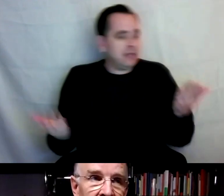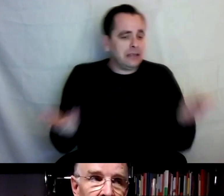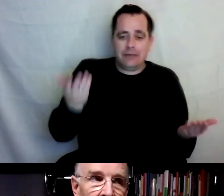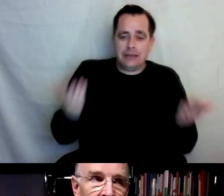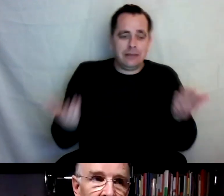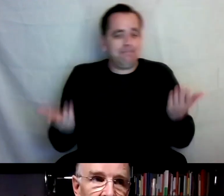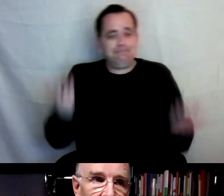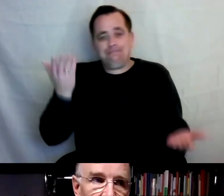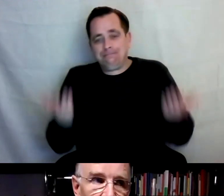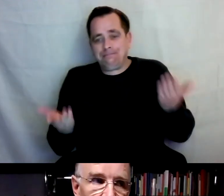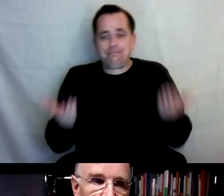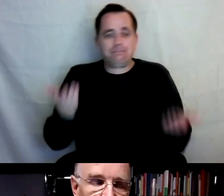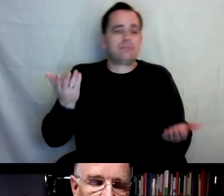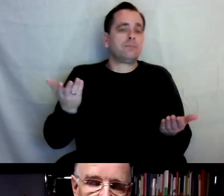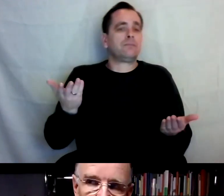Aber mich